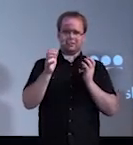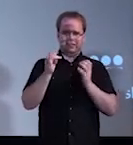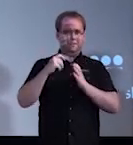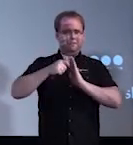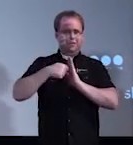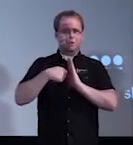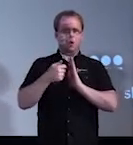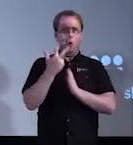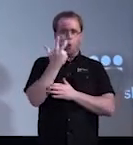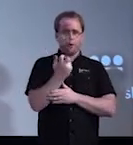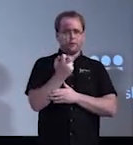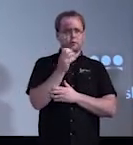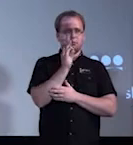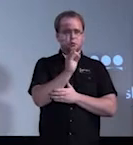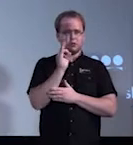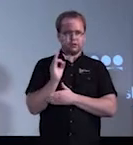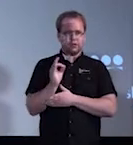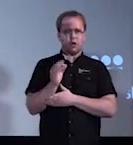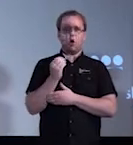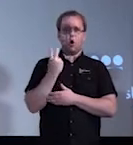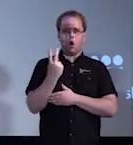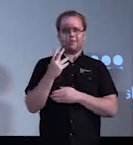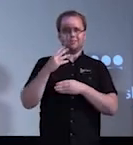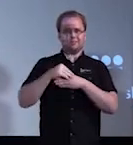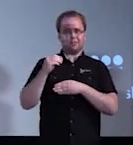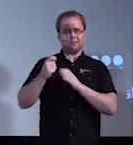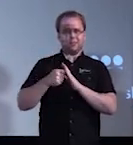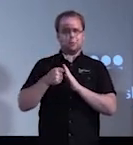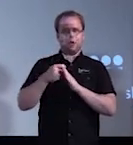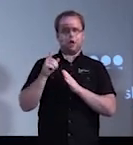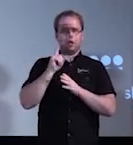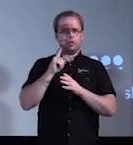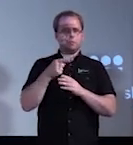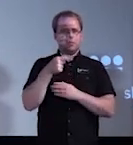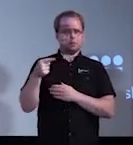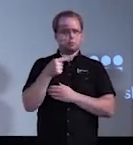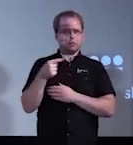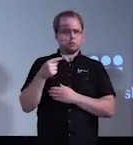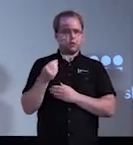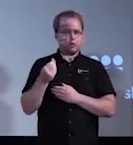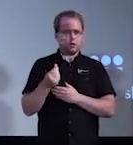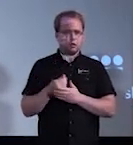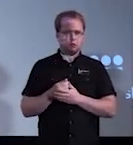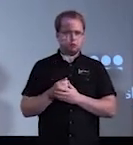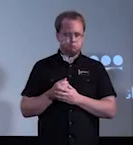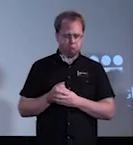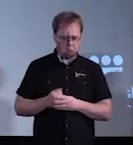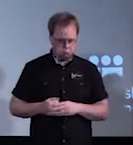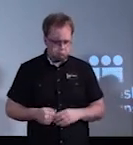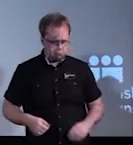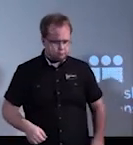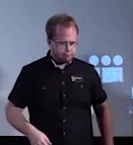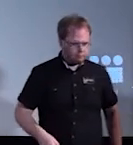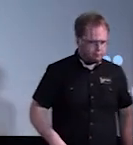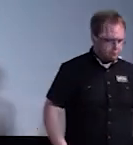filmen. 80% av svenska filmer går med förlust. Vad ska ni göra åt det här då? Ja,